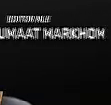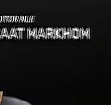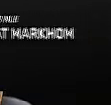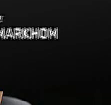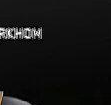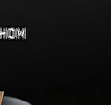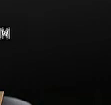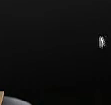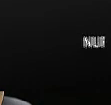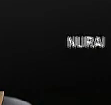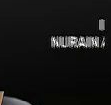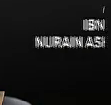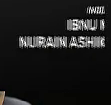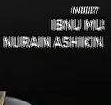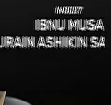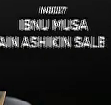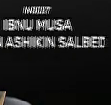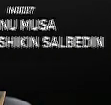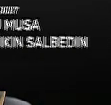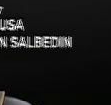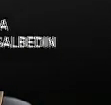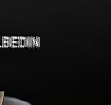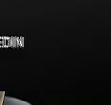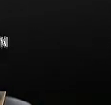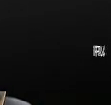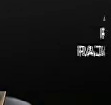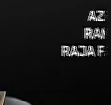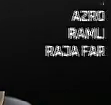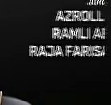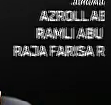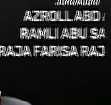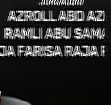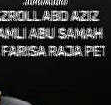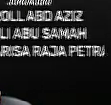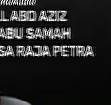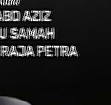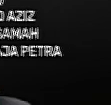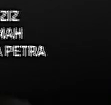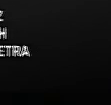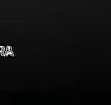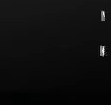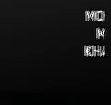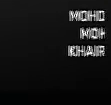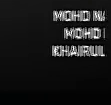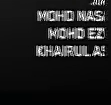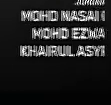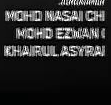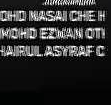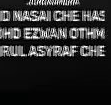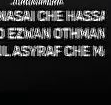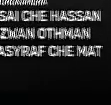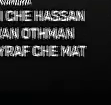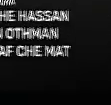kepentingan kepada Raya terutama rakyat yang susah ini naikin kasih Kencangkan away di sna C